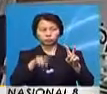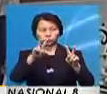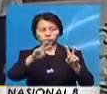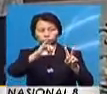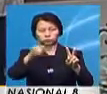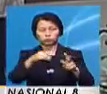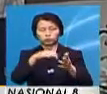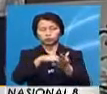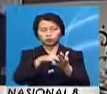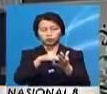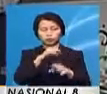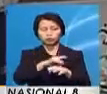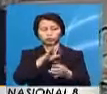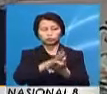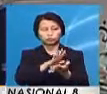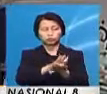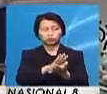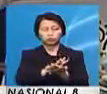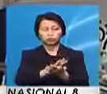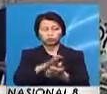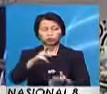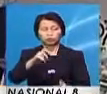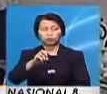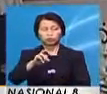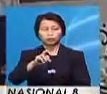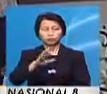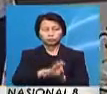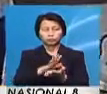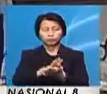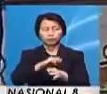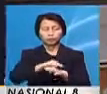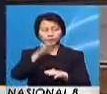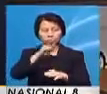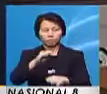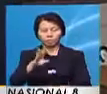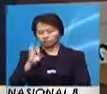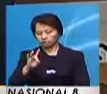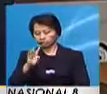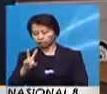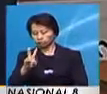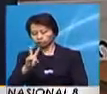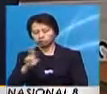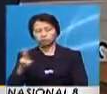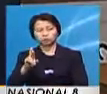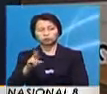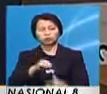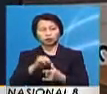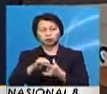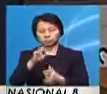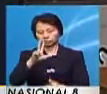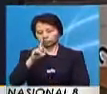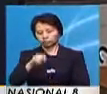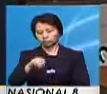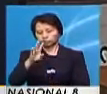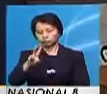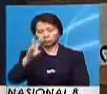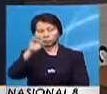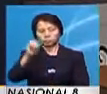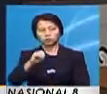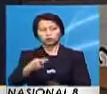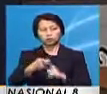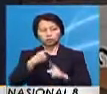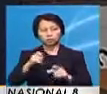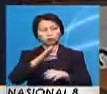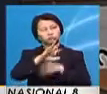juta pelajar menuntut di sekolah aliran perdana sekolah menengah. Manakala 82,000 pelajar atau 3.7%